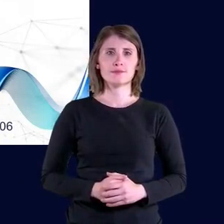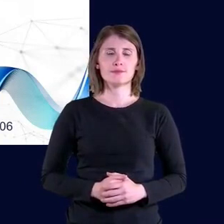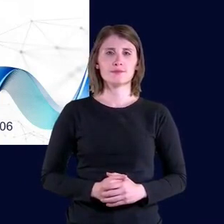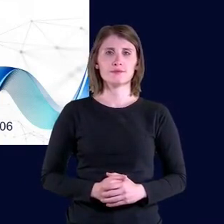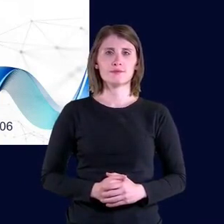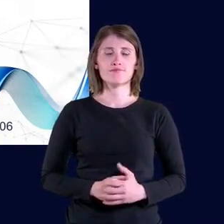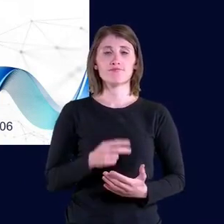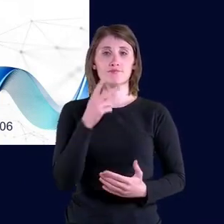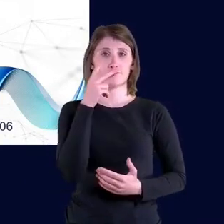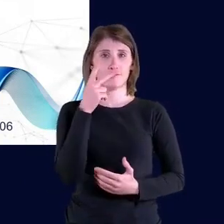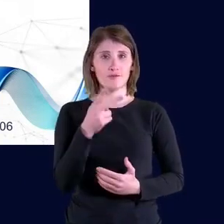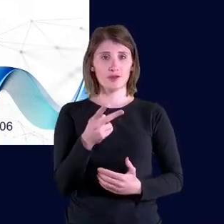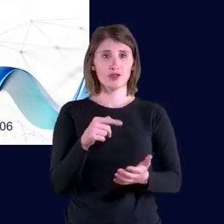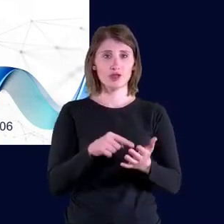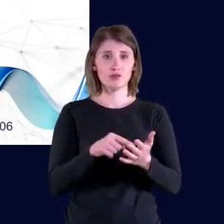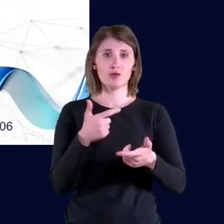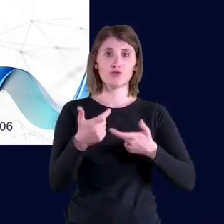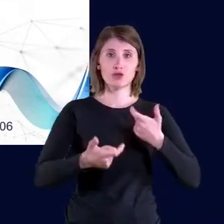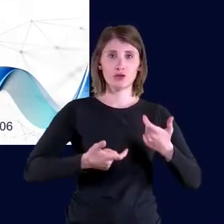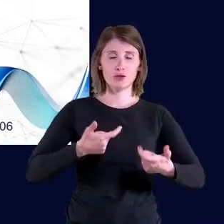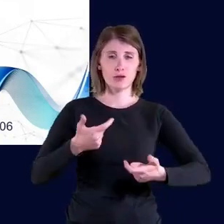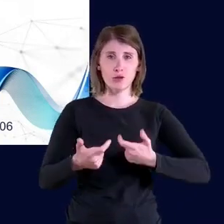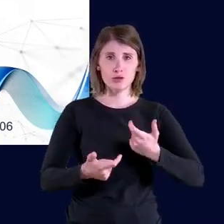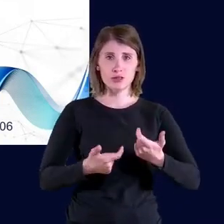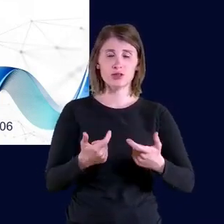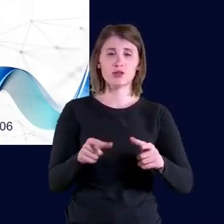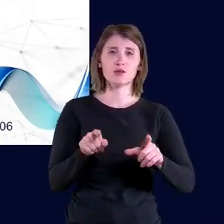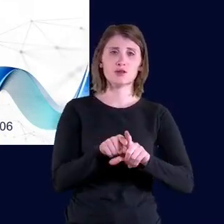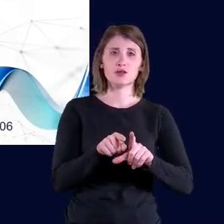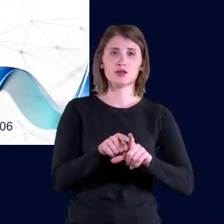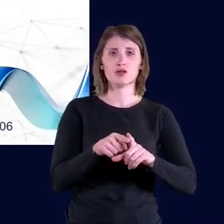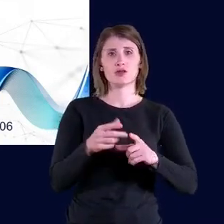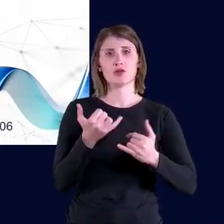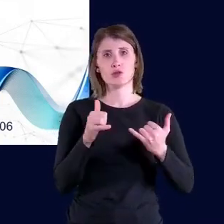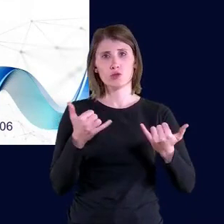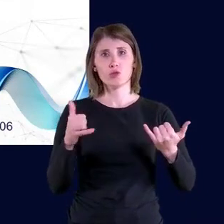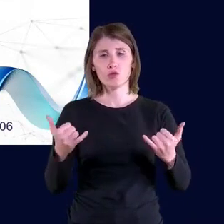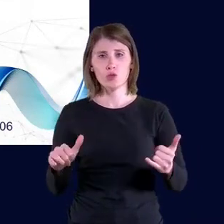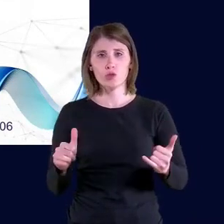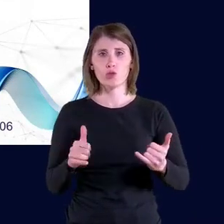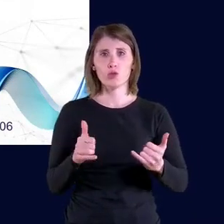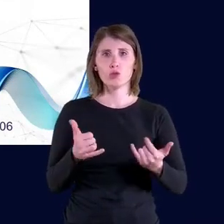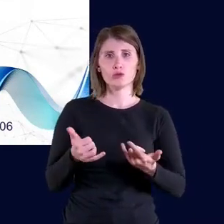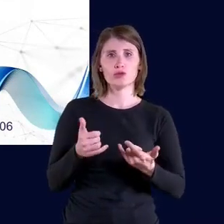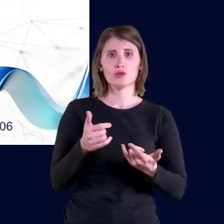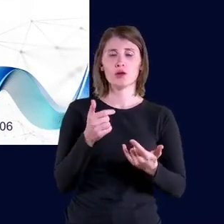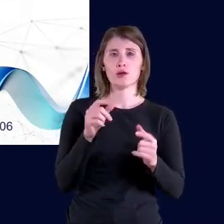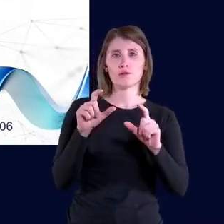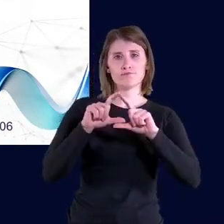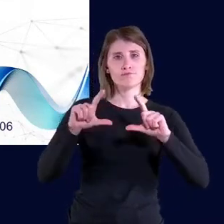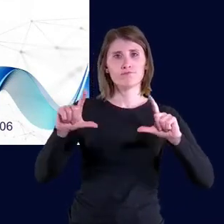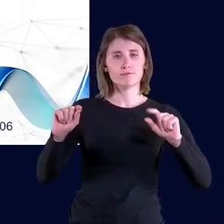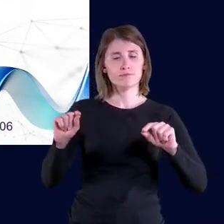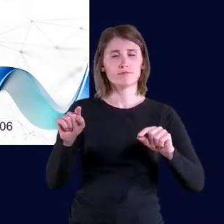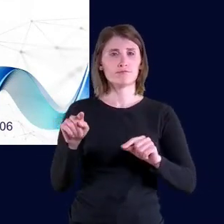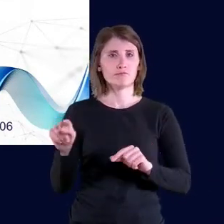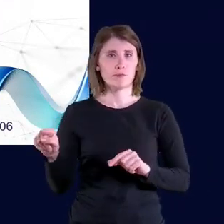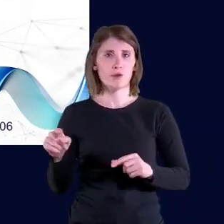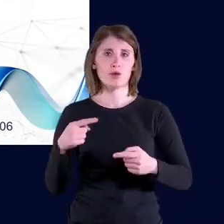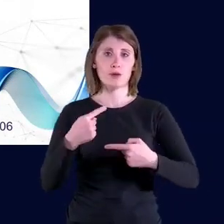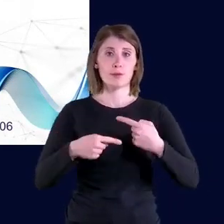widzimy tutaj czynności i poszczególne stany czynności w ramach procesu digitalizacji nie